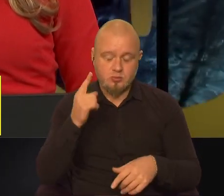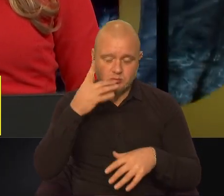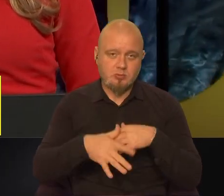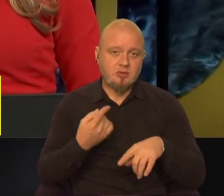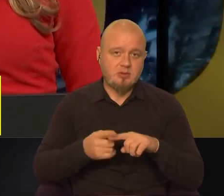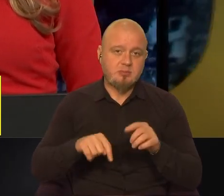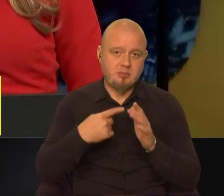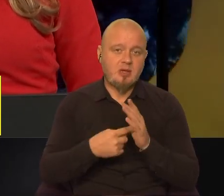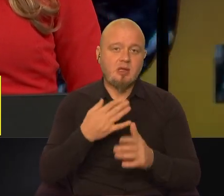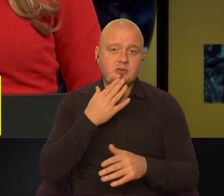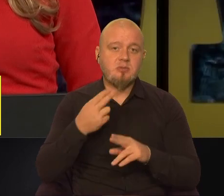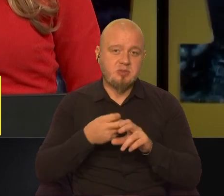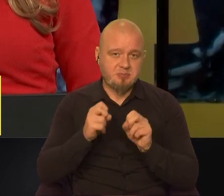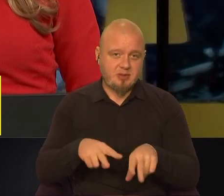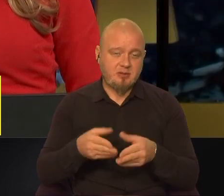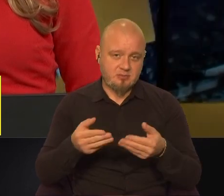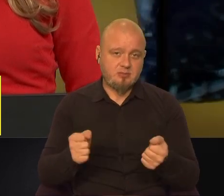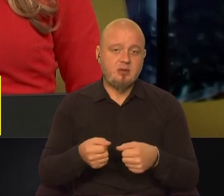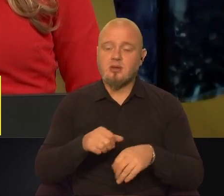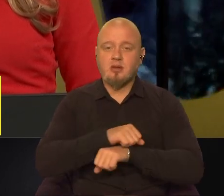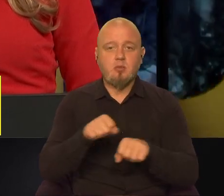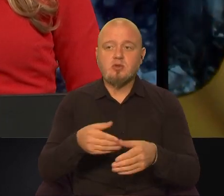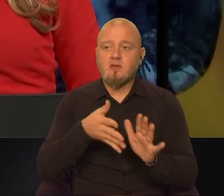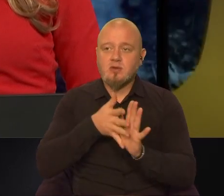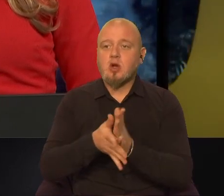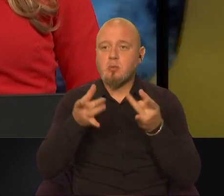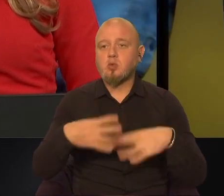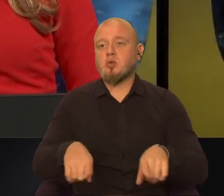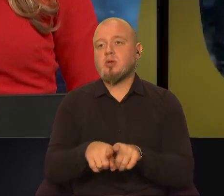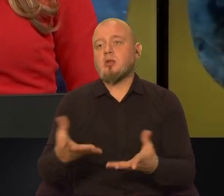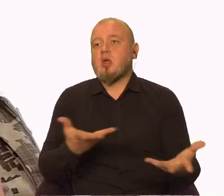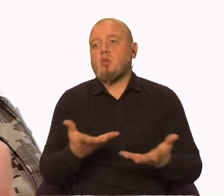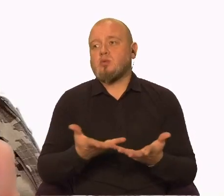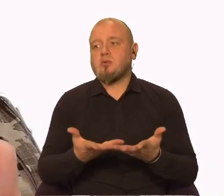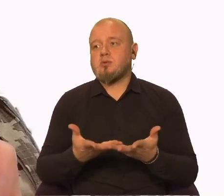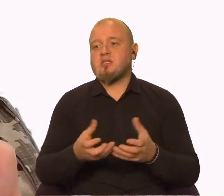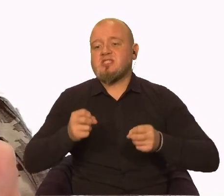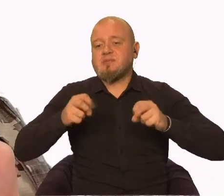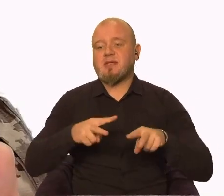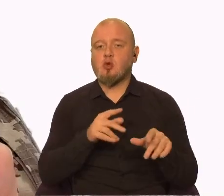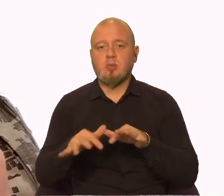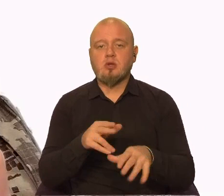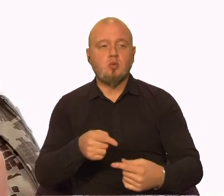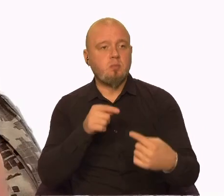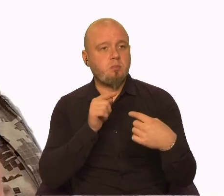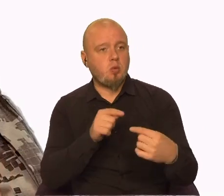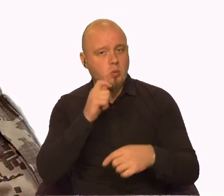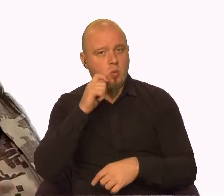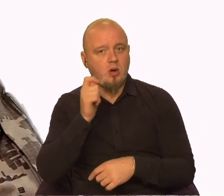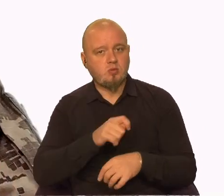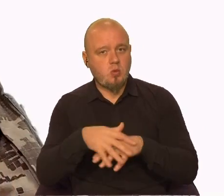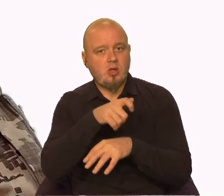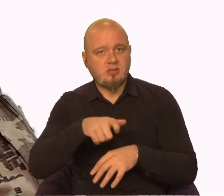це питання національної безпеки. Не можна витрачати просто так на якусь спецоперацію проти